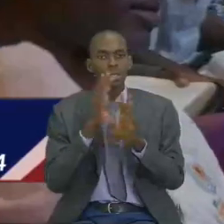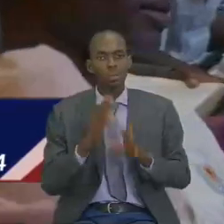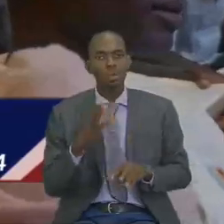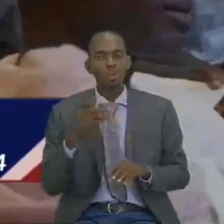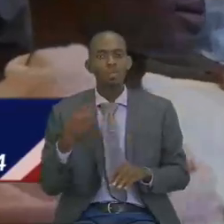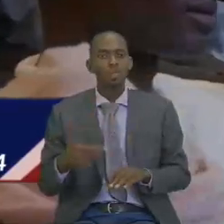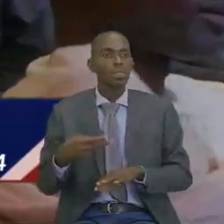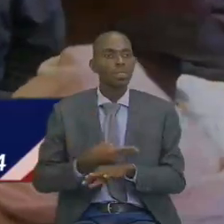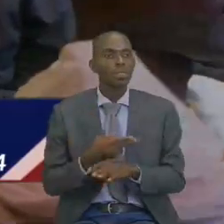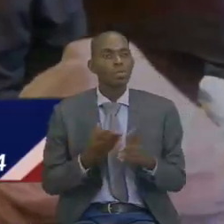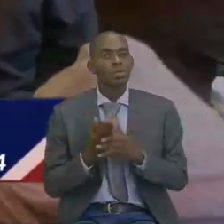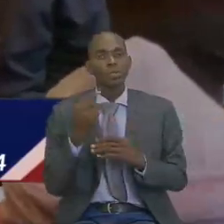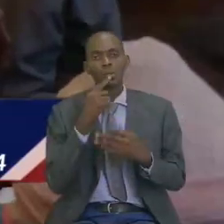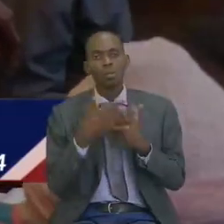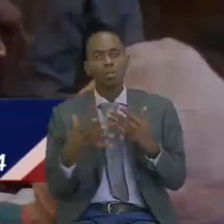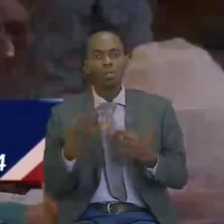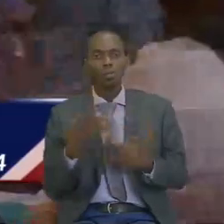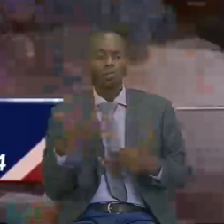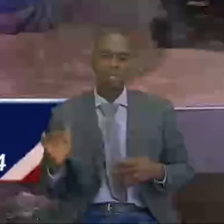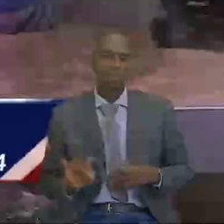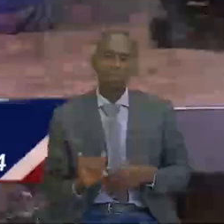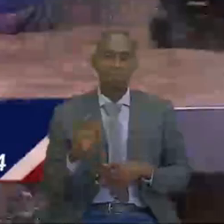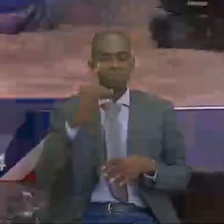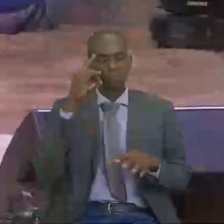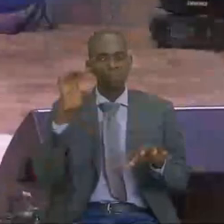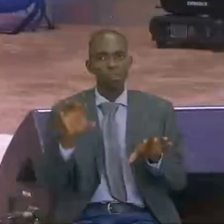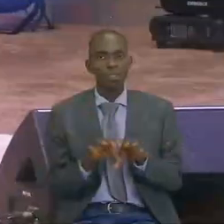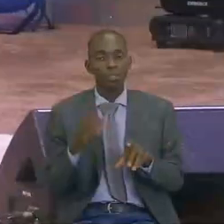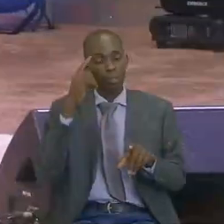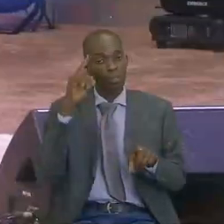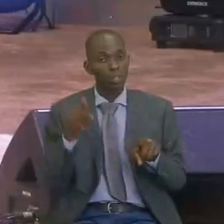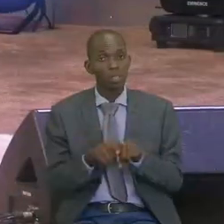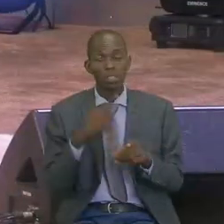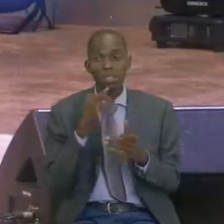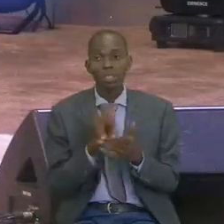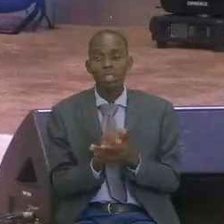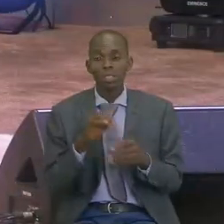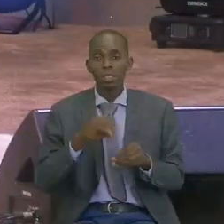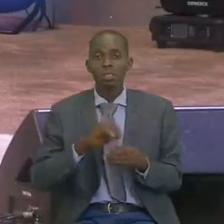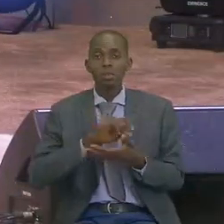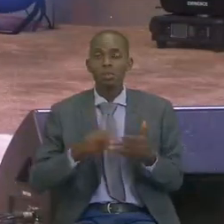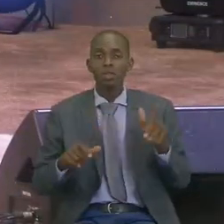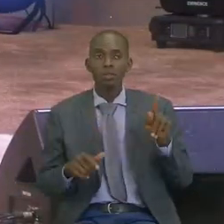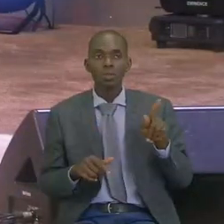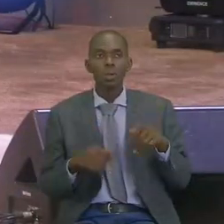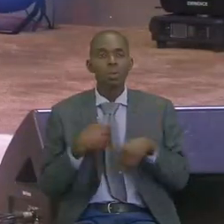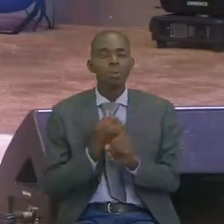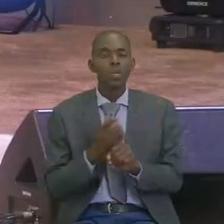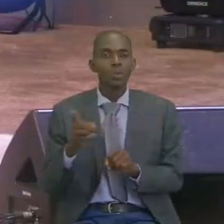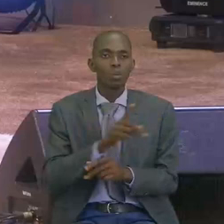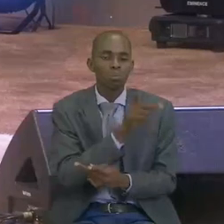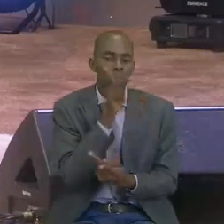sang d'une alliance éternelle, notre Seigneur Jésus, verset 21, vous